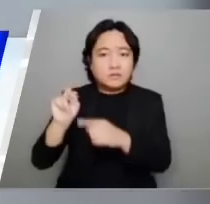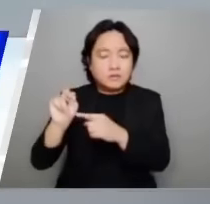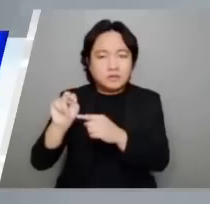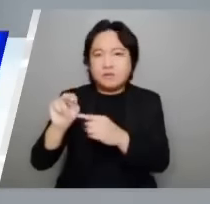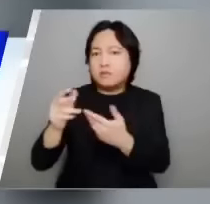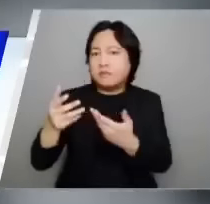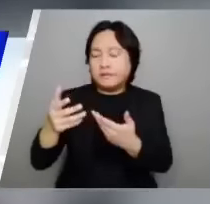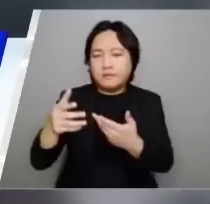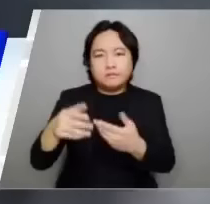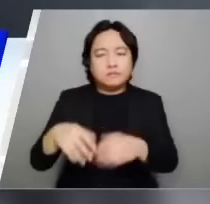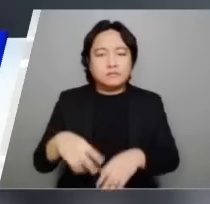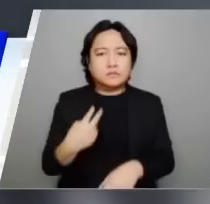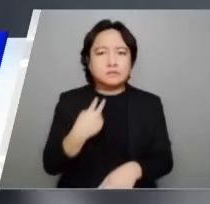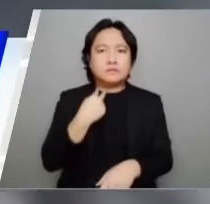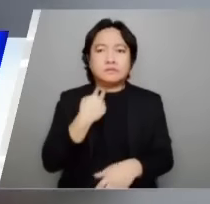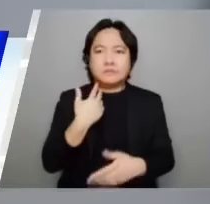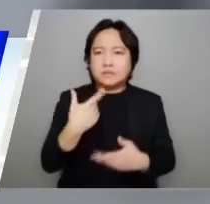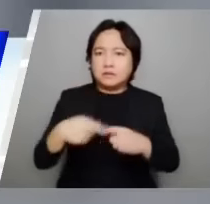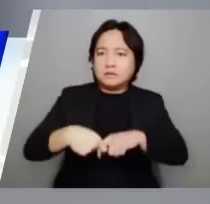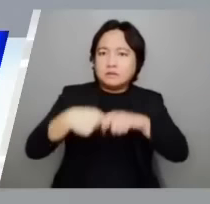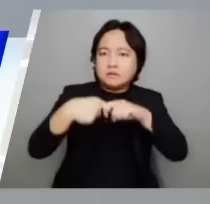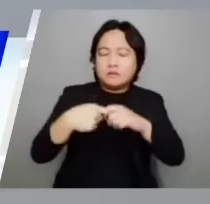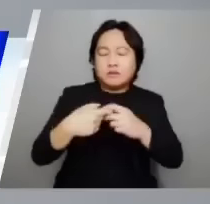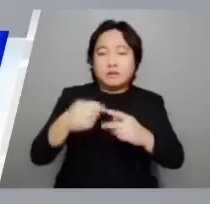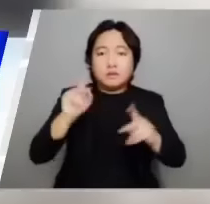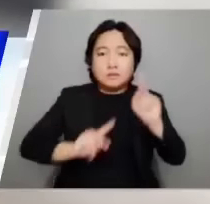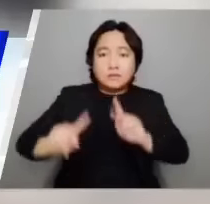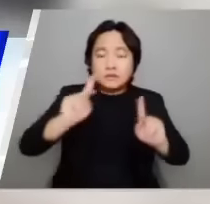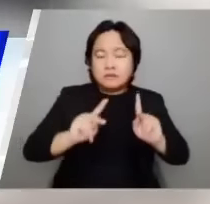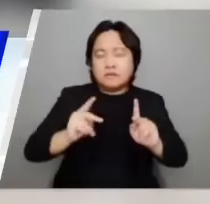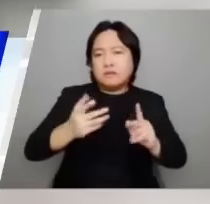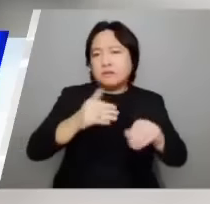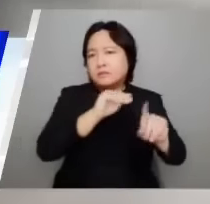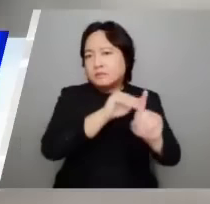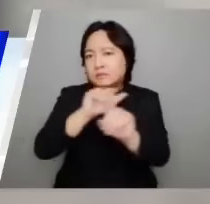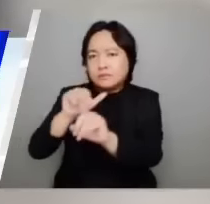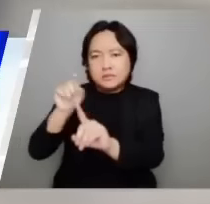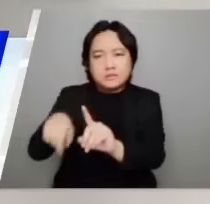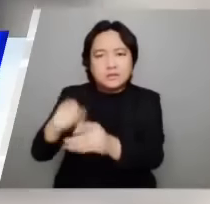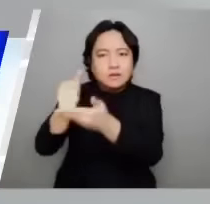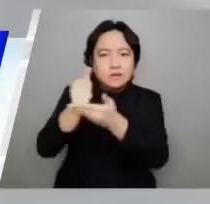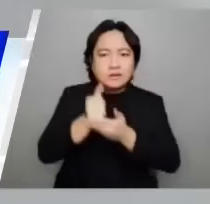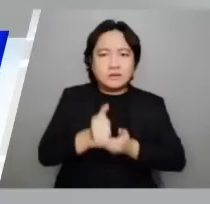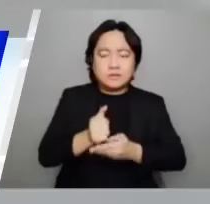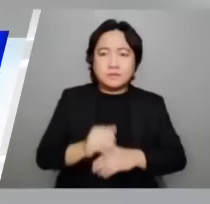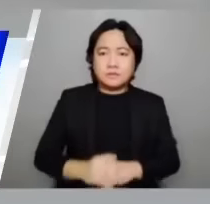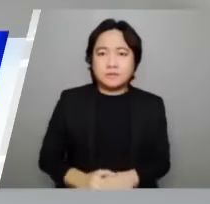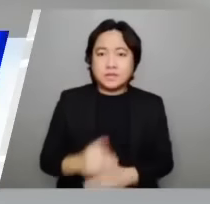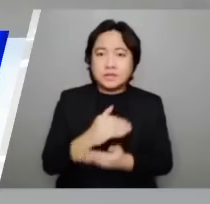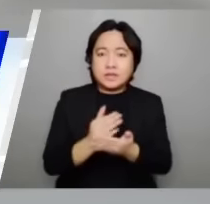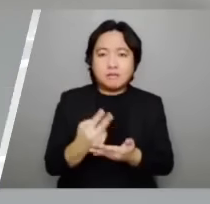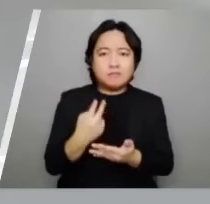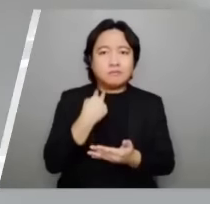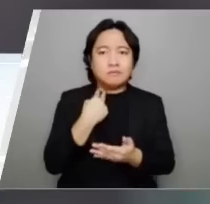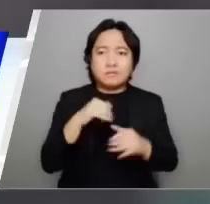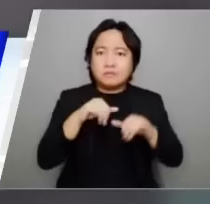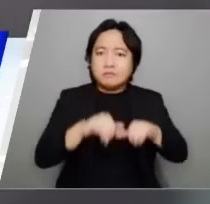baha at humihingi ng saklolo gaya sa barangay Luksuhin. Ang ilang stranded, sinundo gamit ang loader